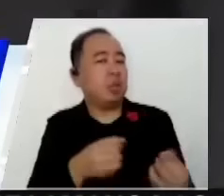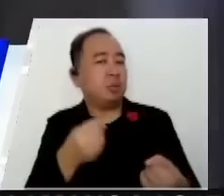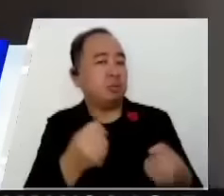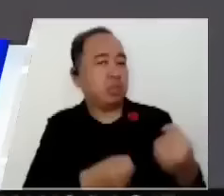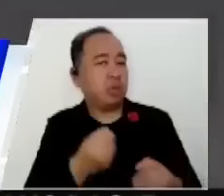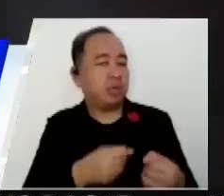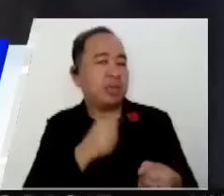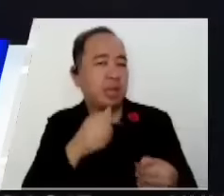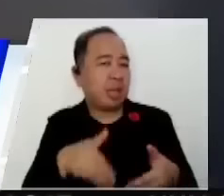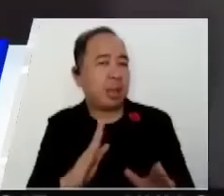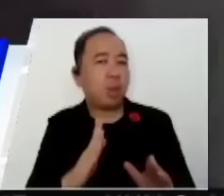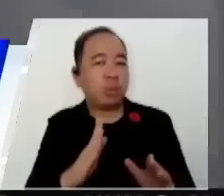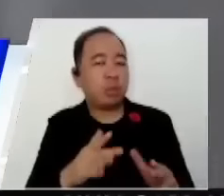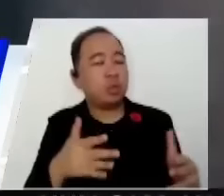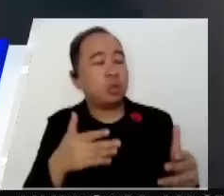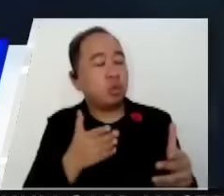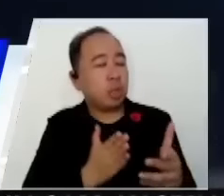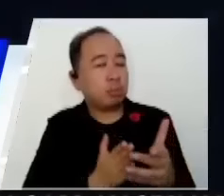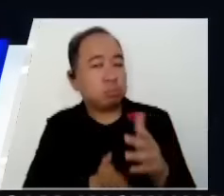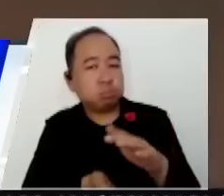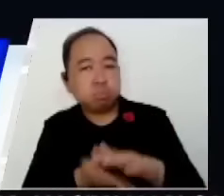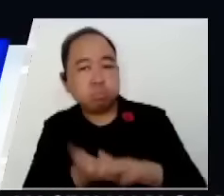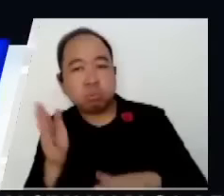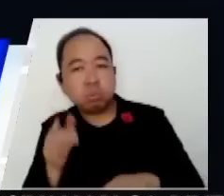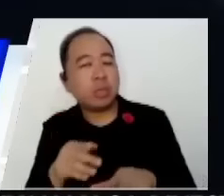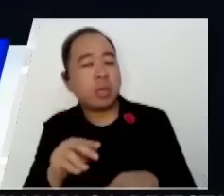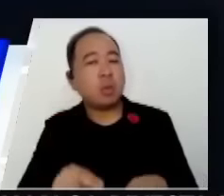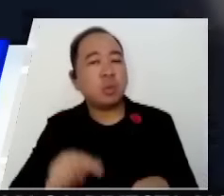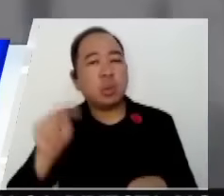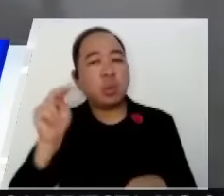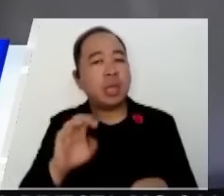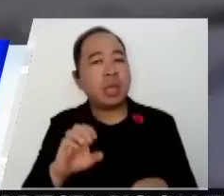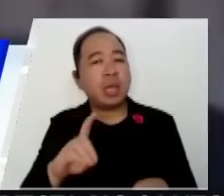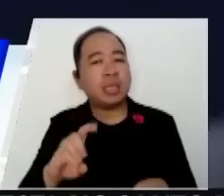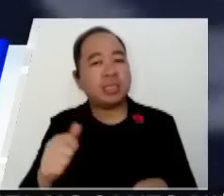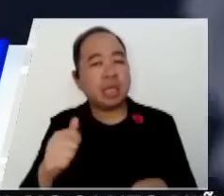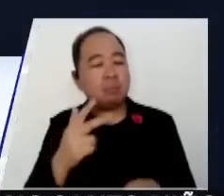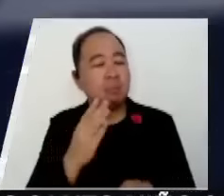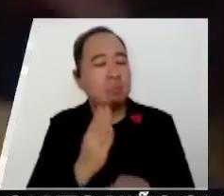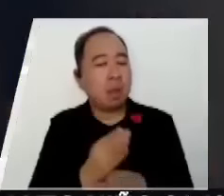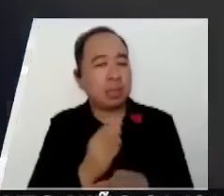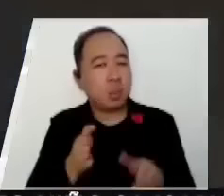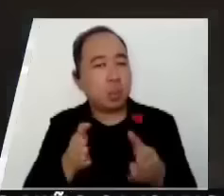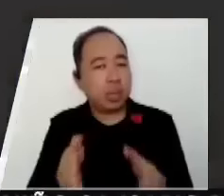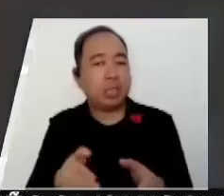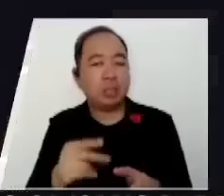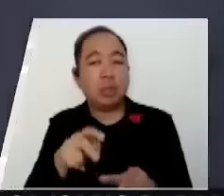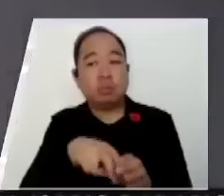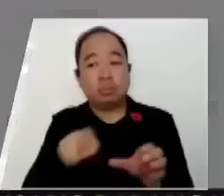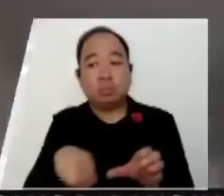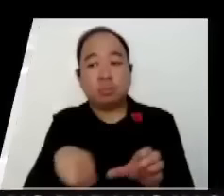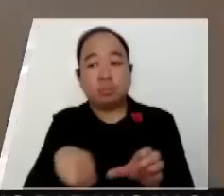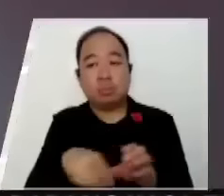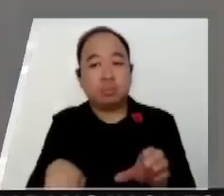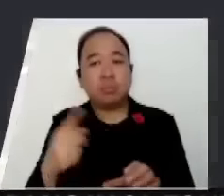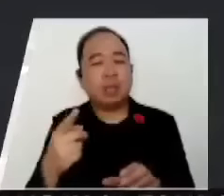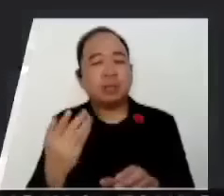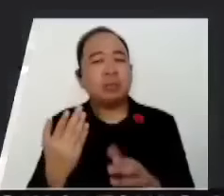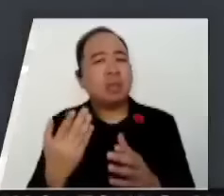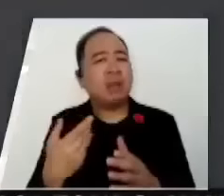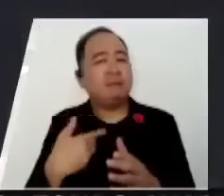sa northbound ng EDSA busway. Bumaba ang dalawang sakay nito na nagpakilalang airport police. It is our kumbaga, process no,